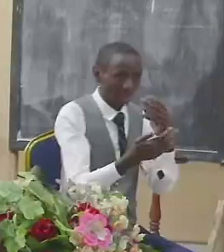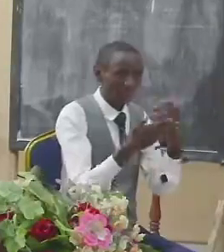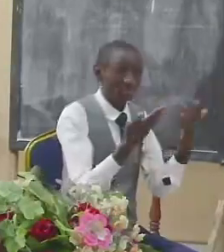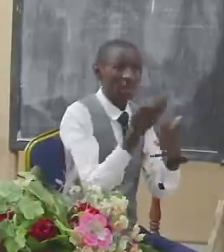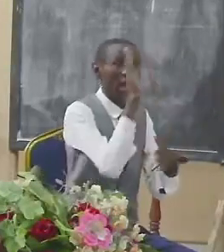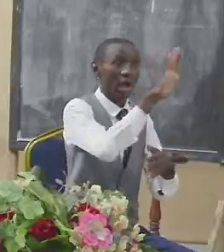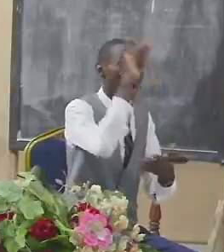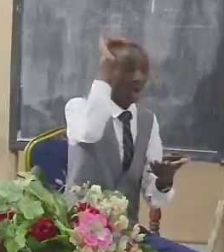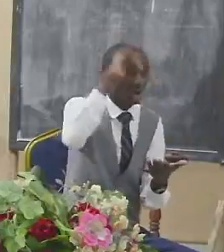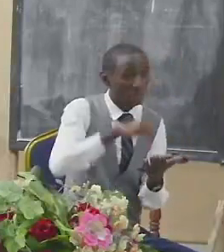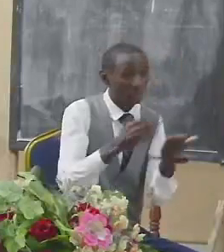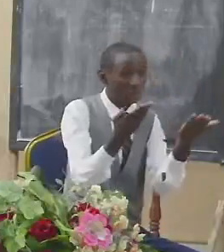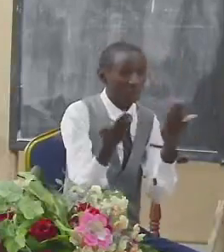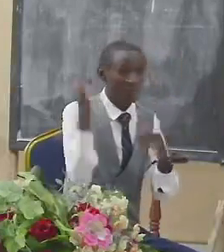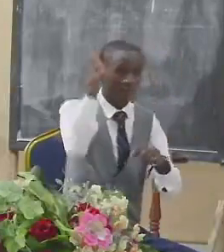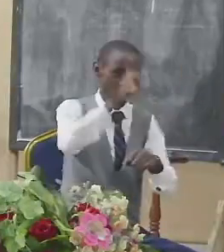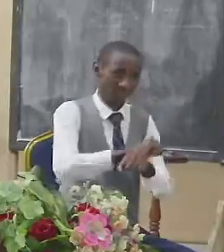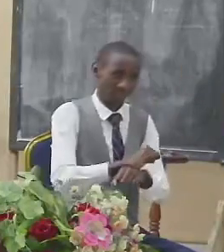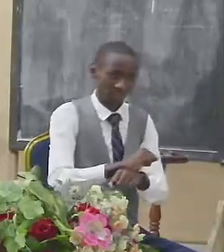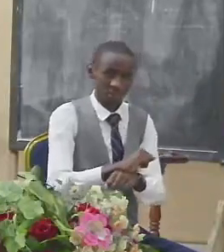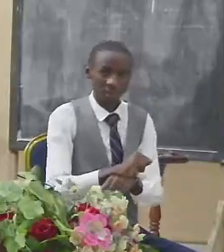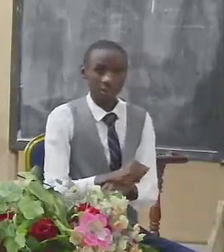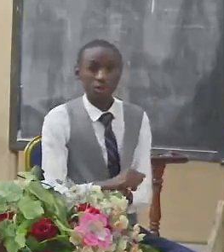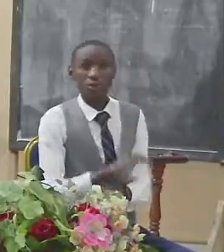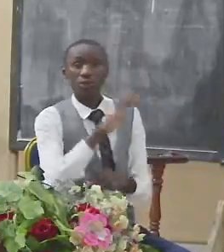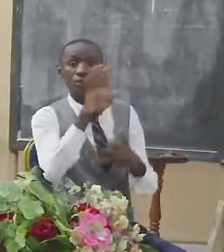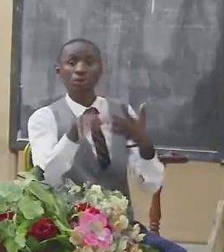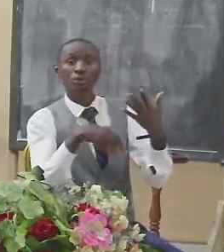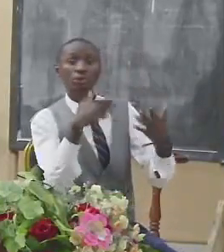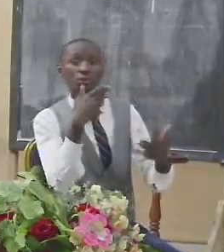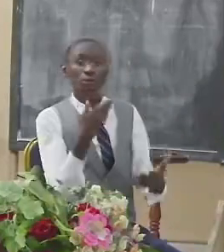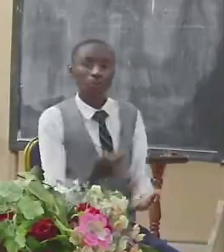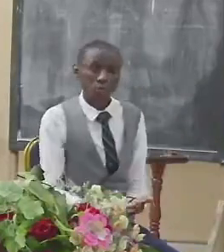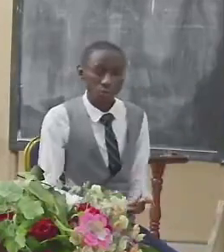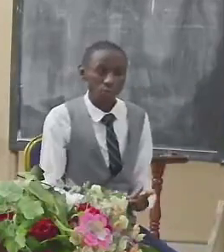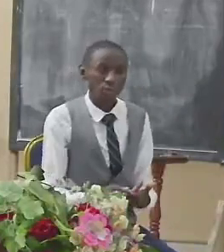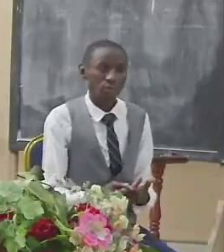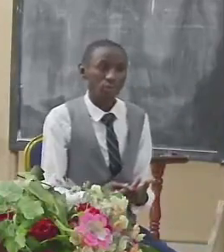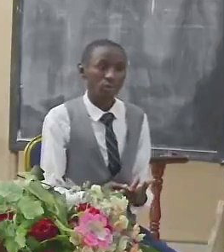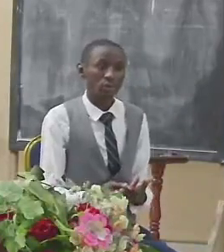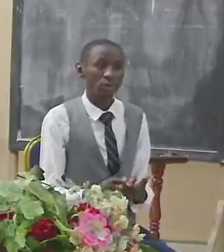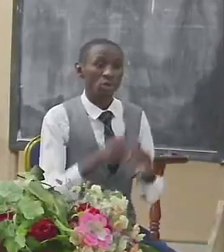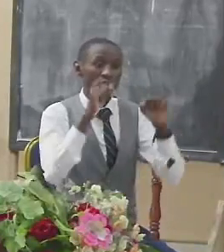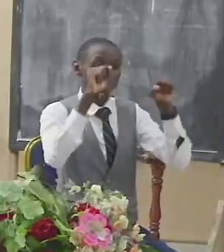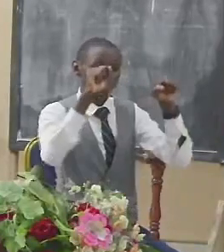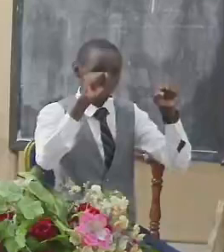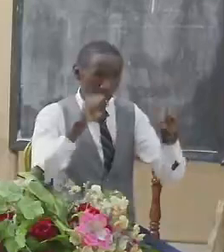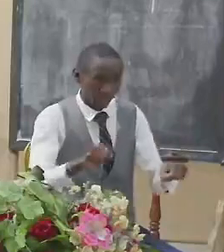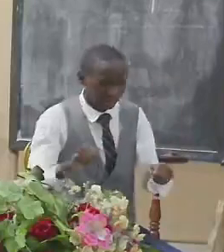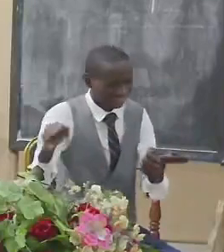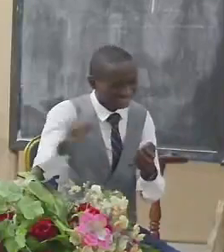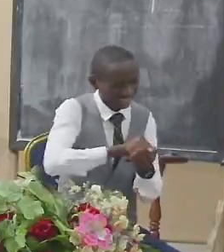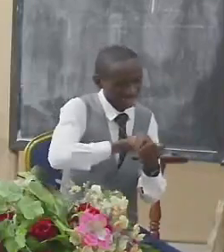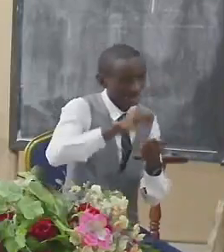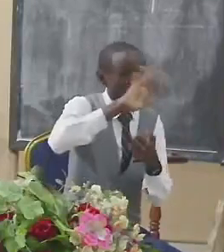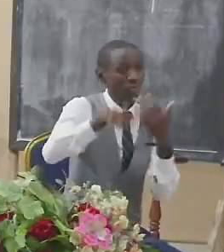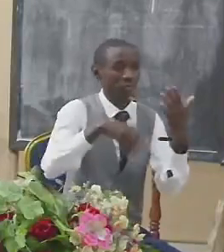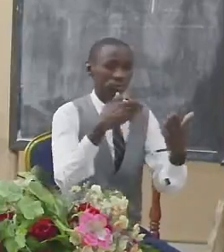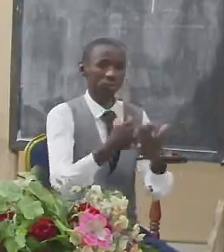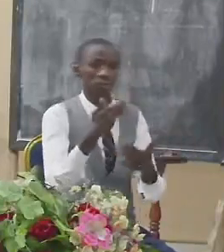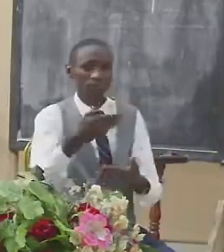Il va les vaincre. Atawashinda. Qu'il puisse vouer tout à l'interdit. A teketeze kila